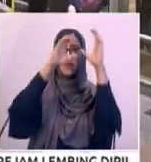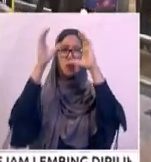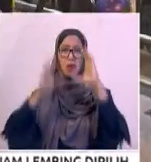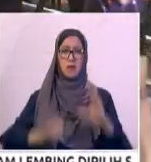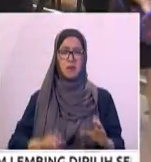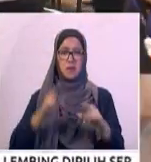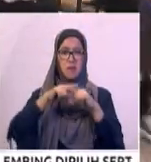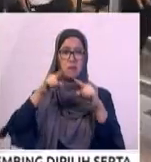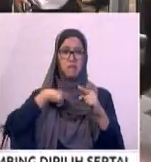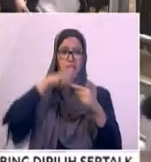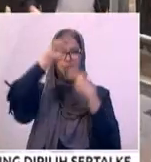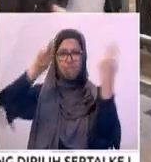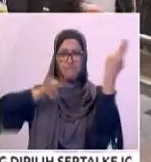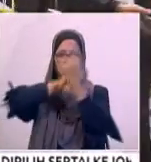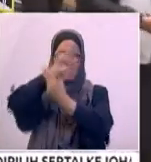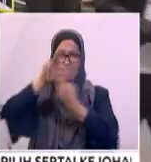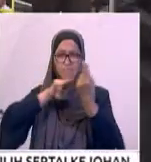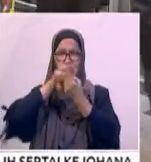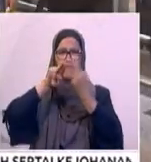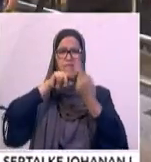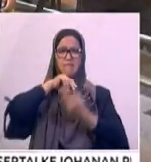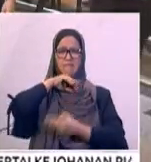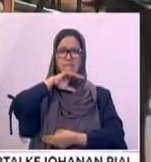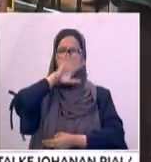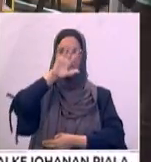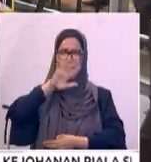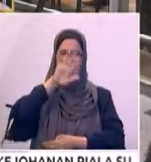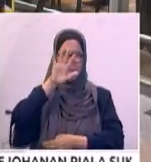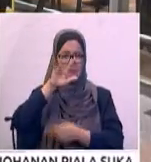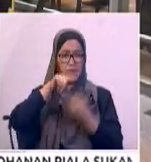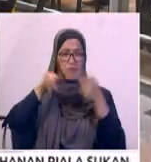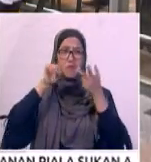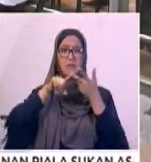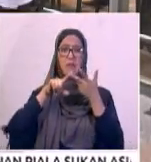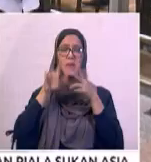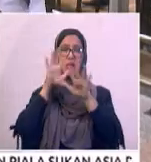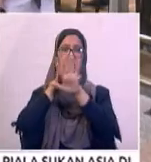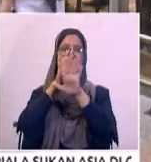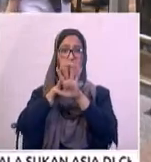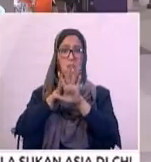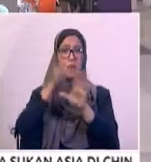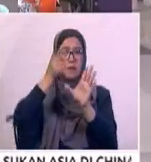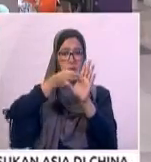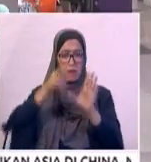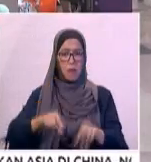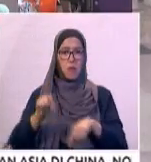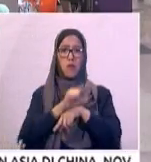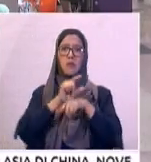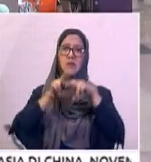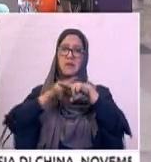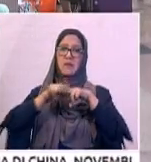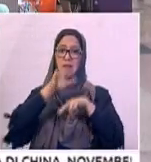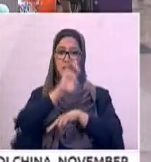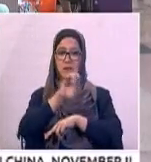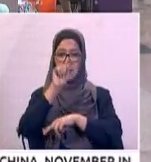jadi banyak penumpang beralih kepada tren ETS dan tren komuter.